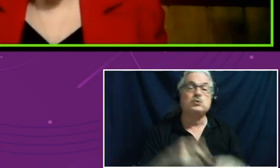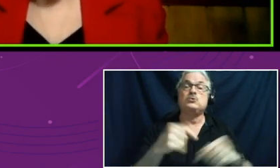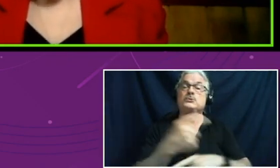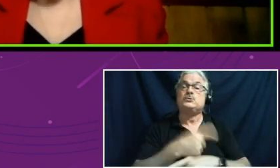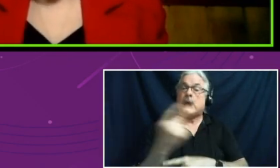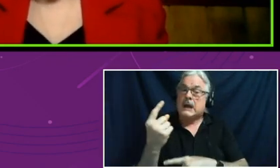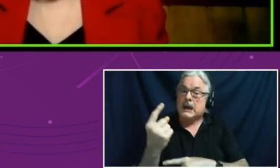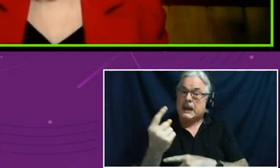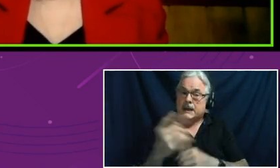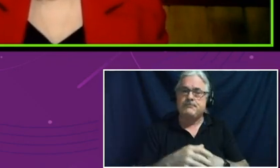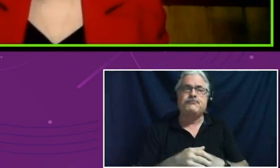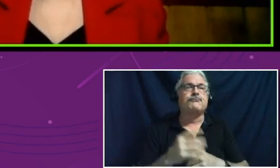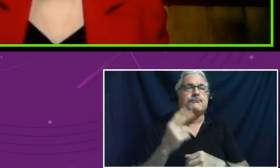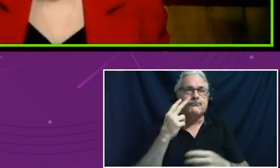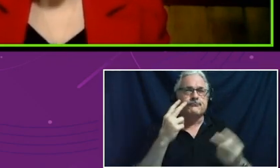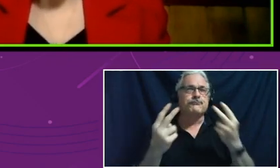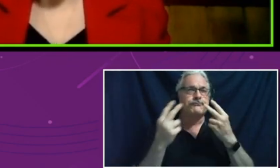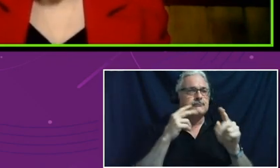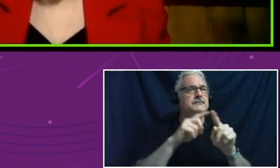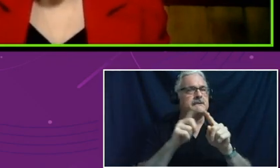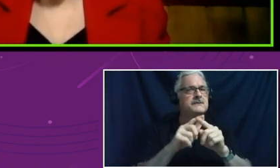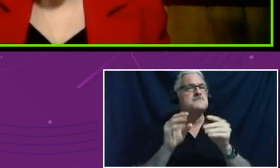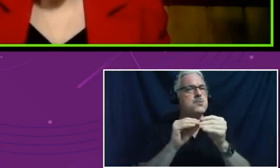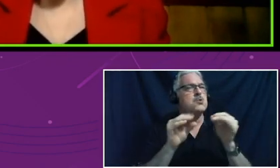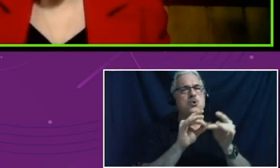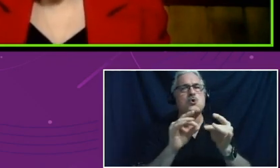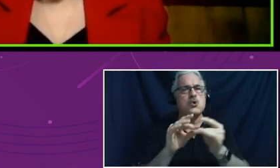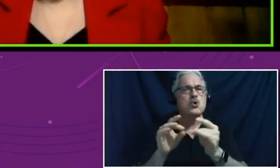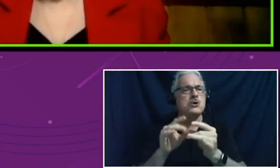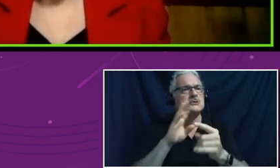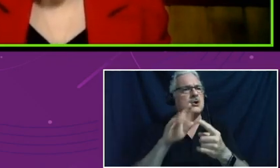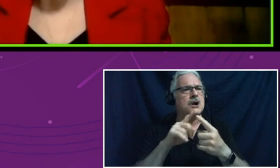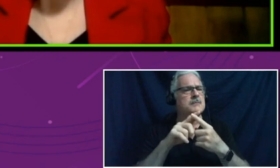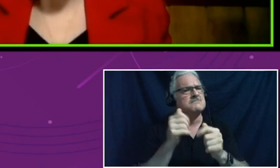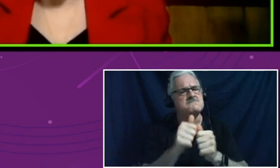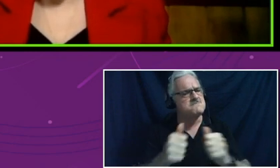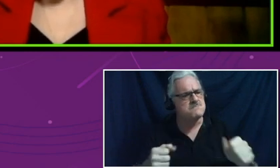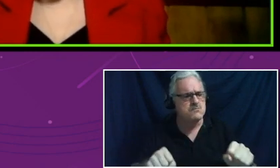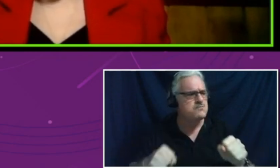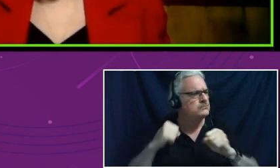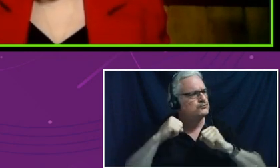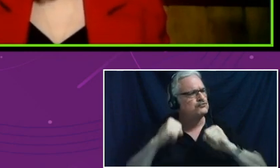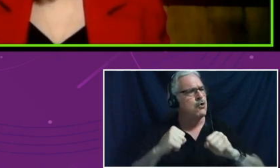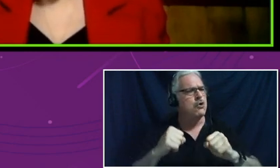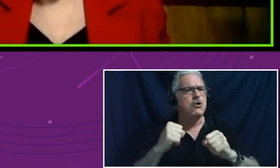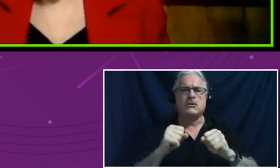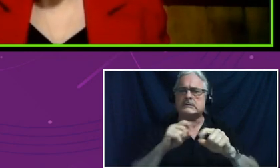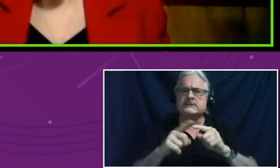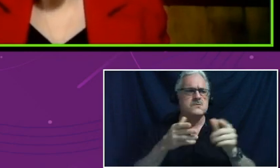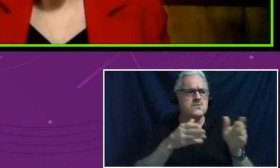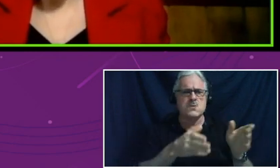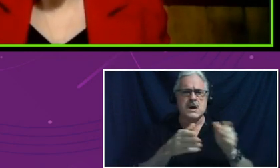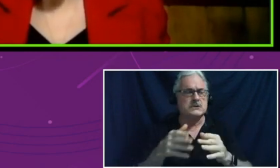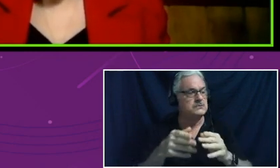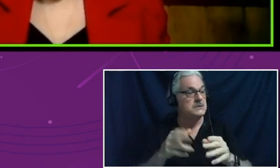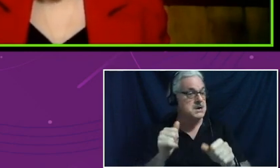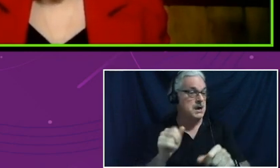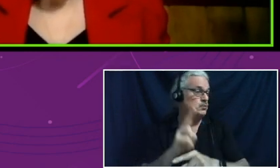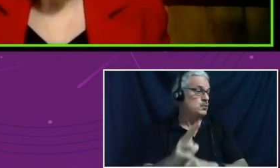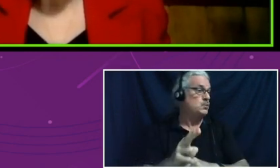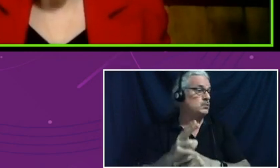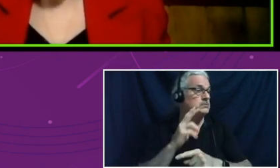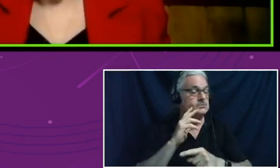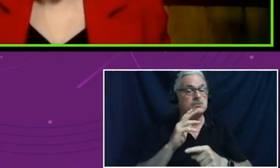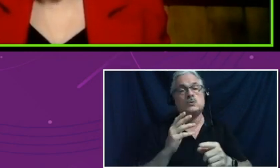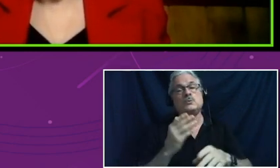pouvons tous prendre pour que le système éducatif soit beaucoup plus inclusif de tous les élèves partout et accueille tous les élèves partout dans le monde. Nous venons d'entendre.